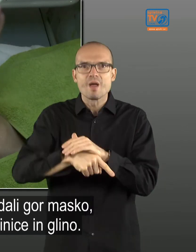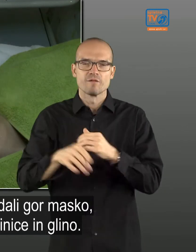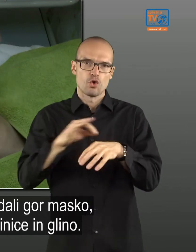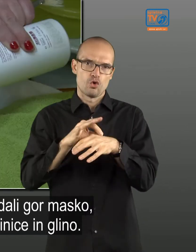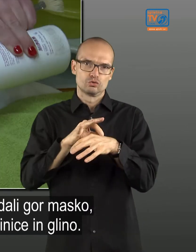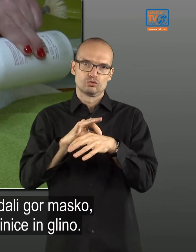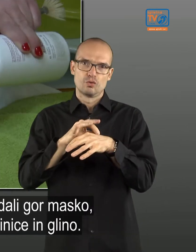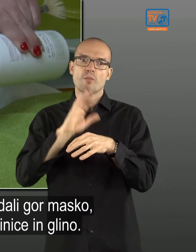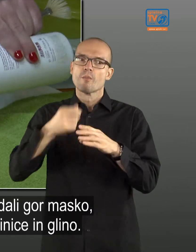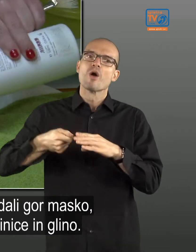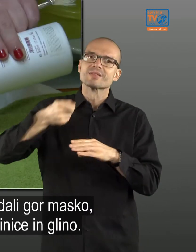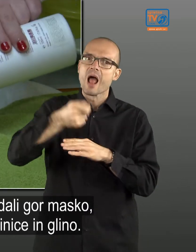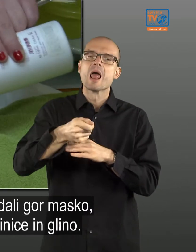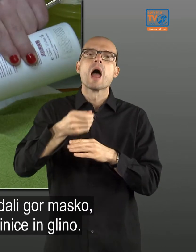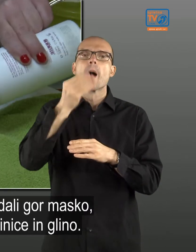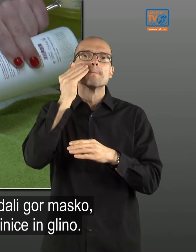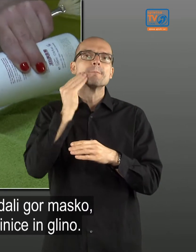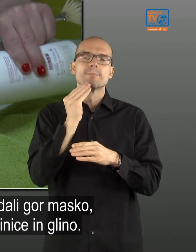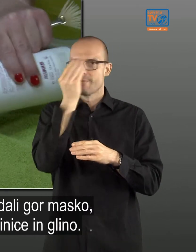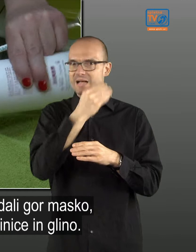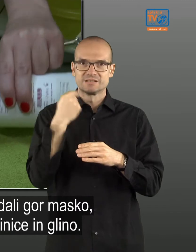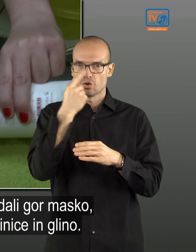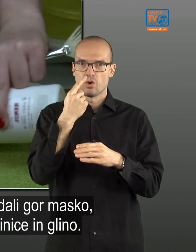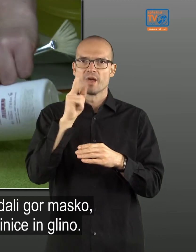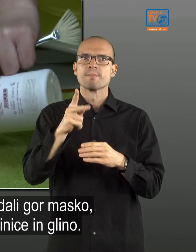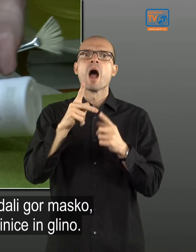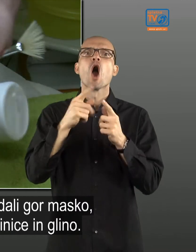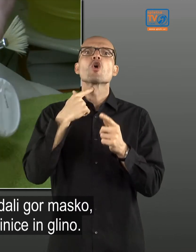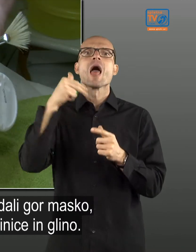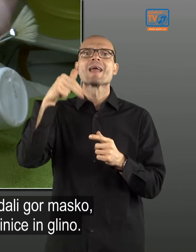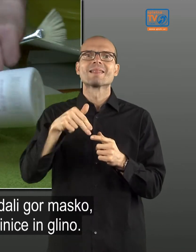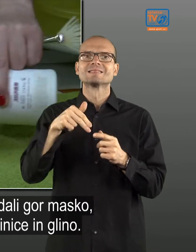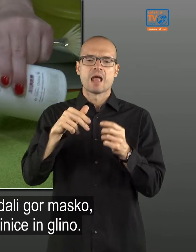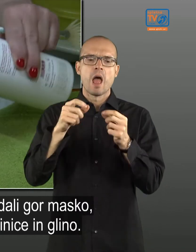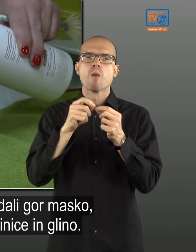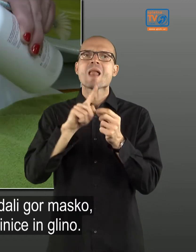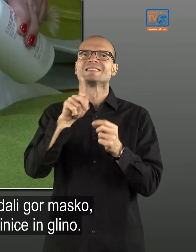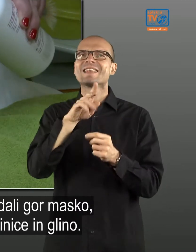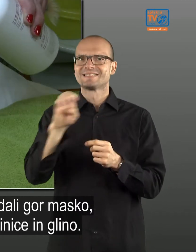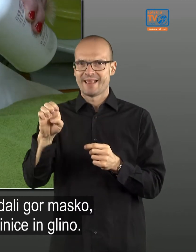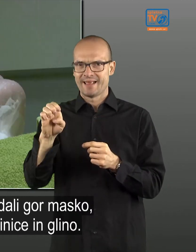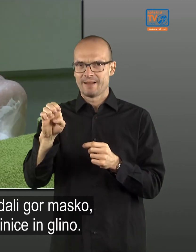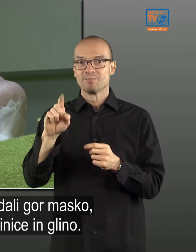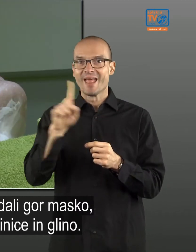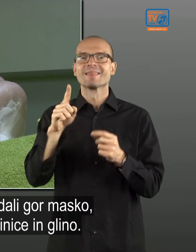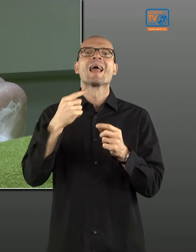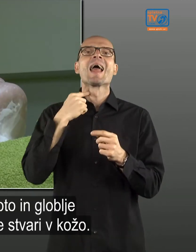ko bomo dali gor masko, ki ima kolagensko blazinice in pa